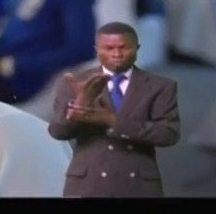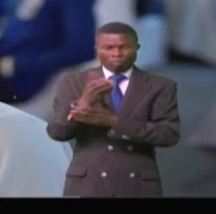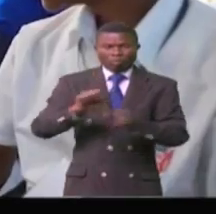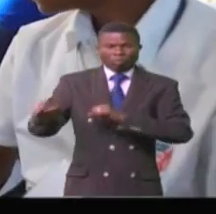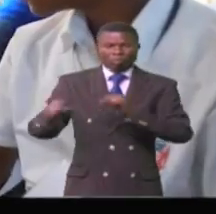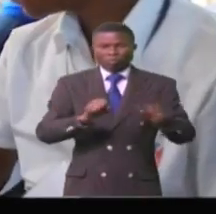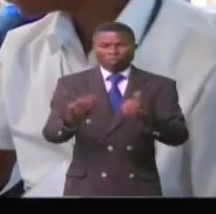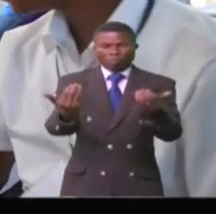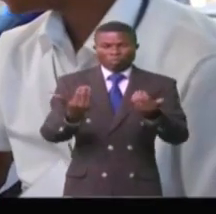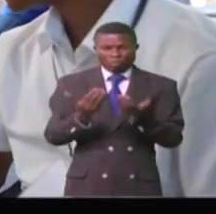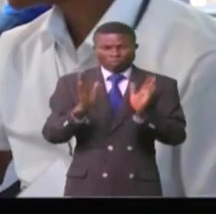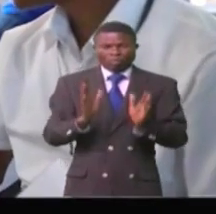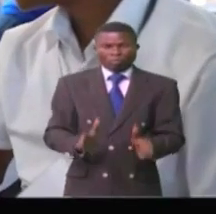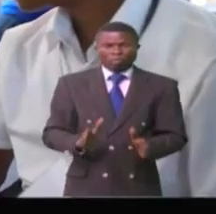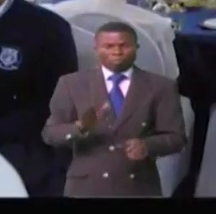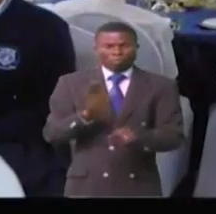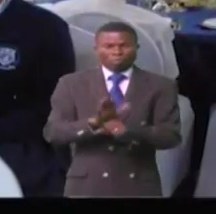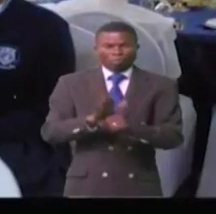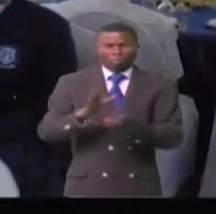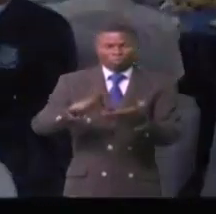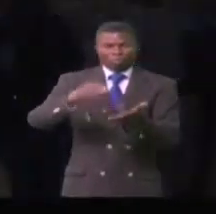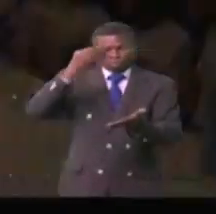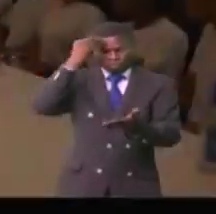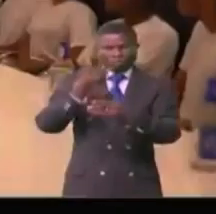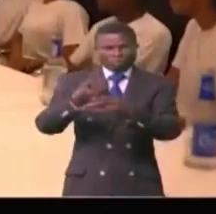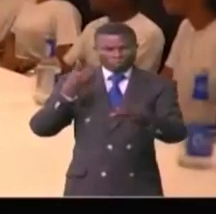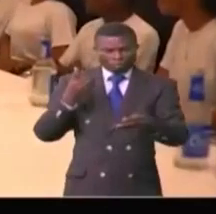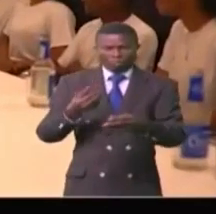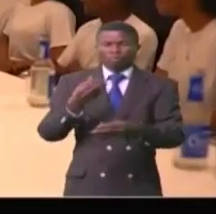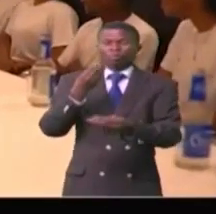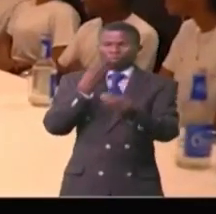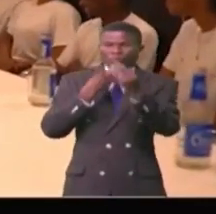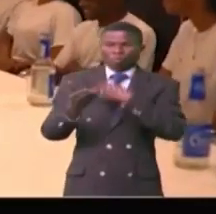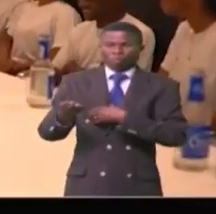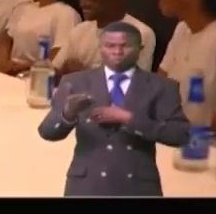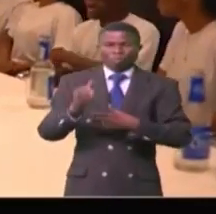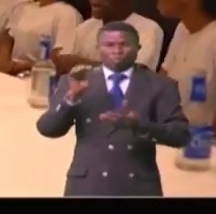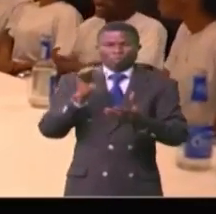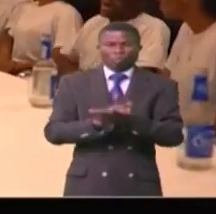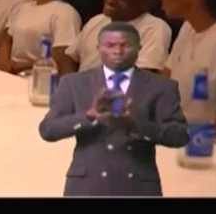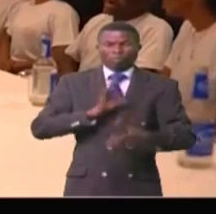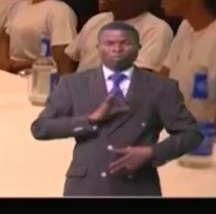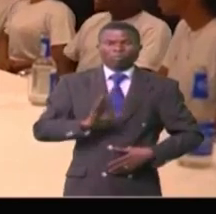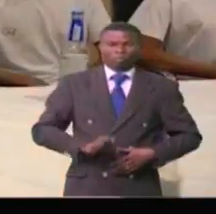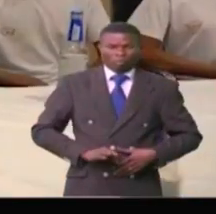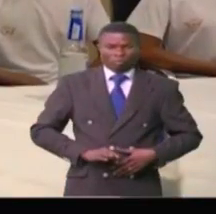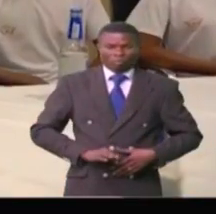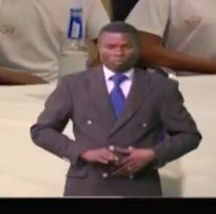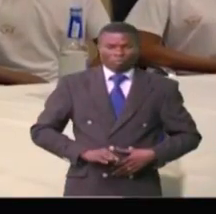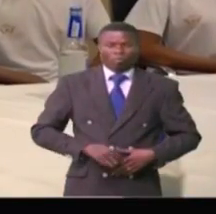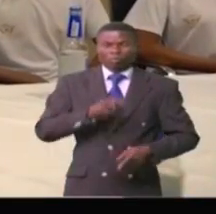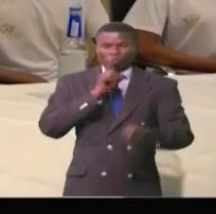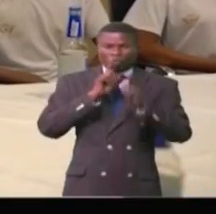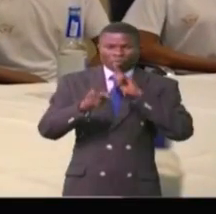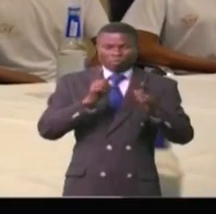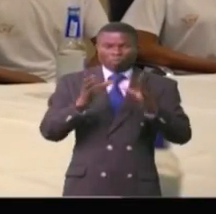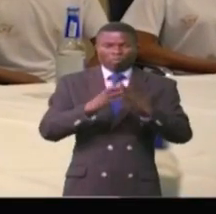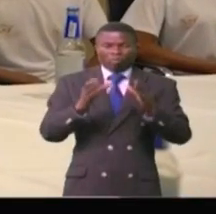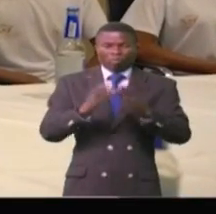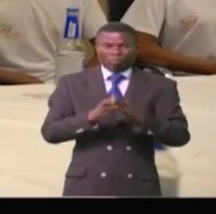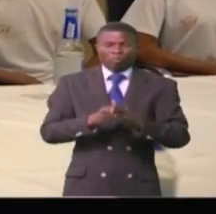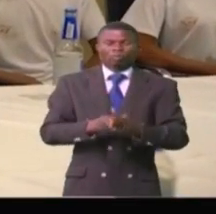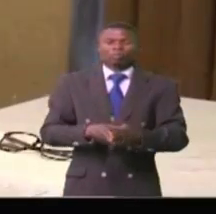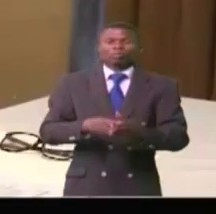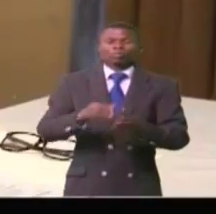dépistage volontaire et massif des élèves. Bien avant le déjeuner, la première dame de la République avait eu un échange avec les boursiers de